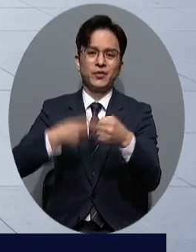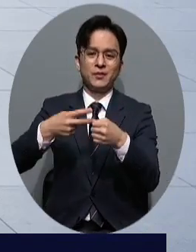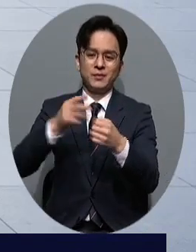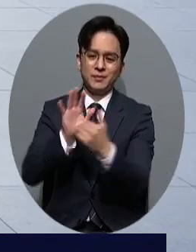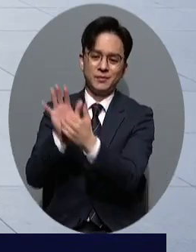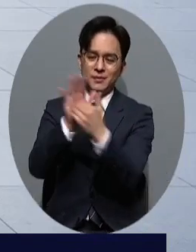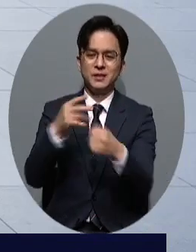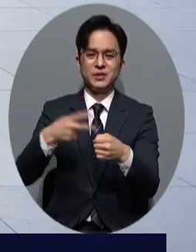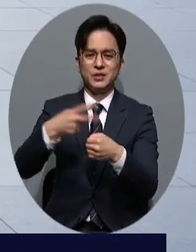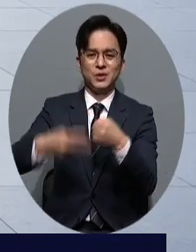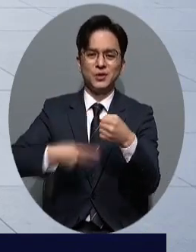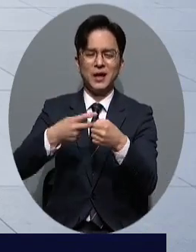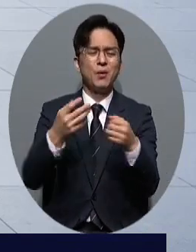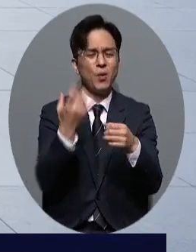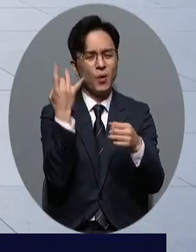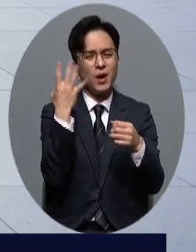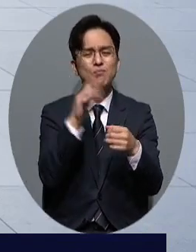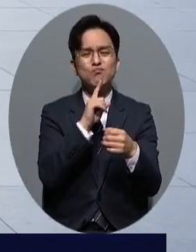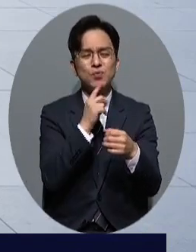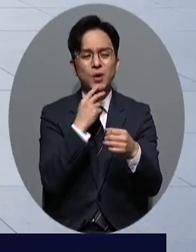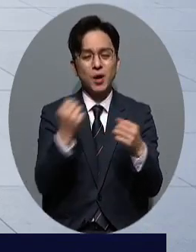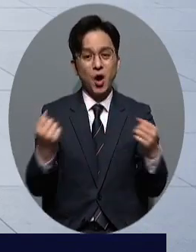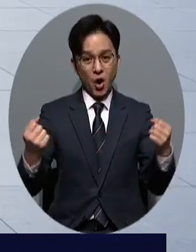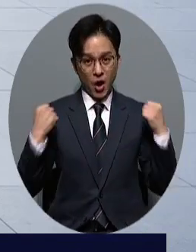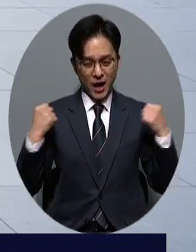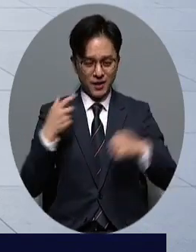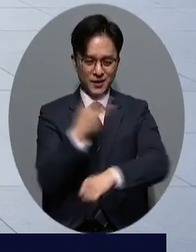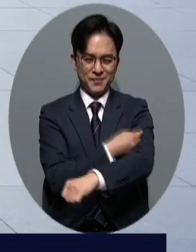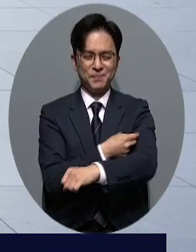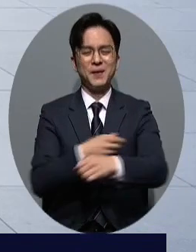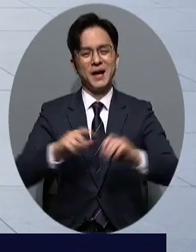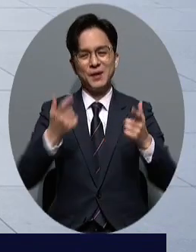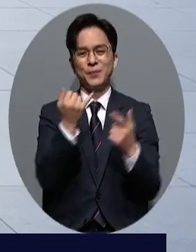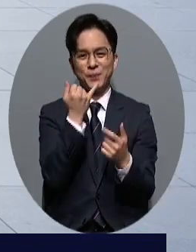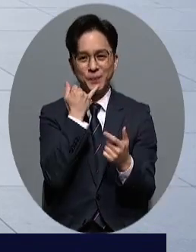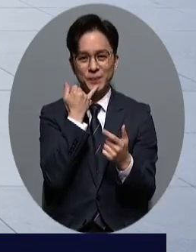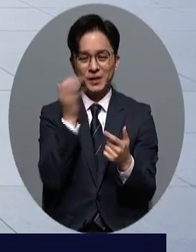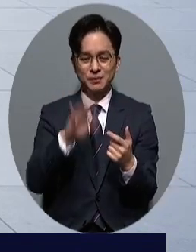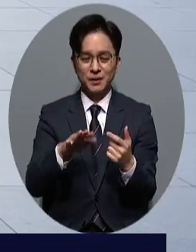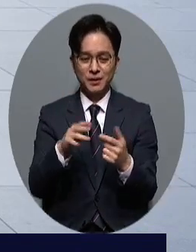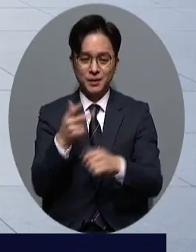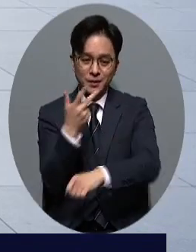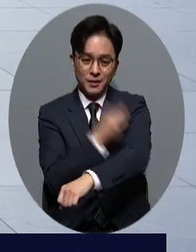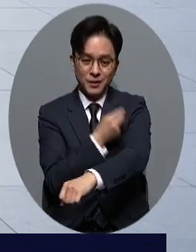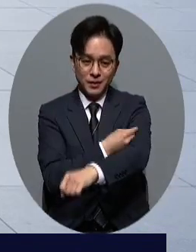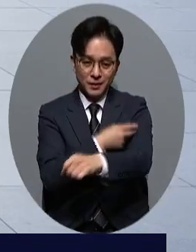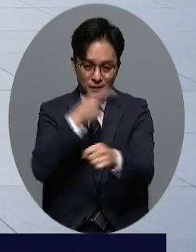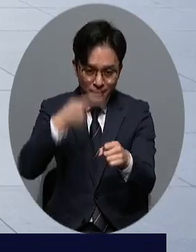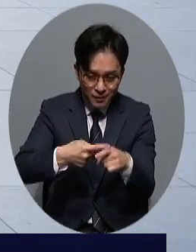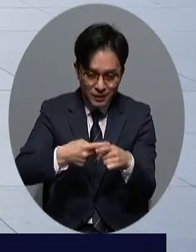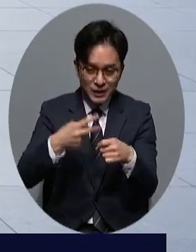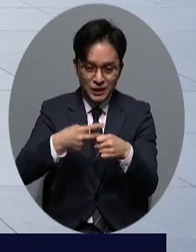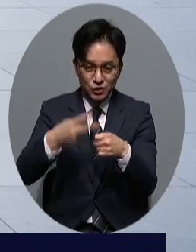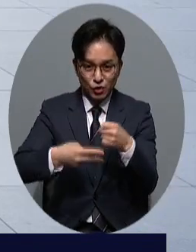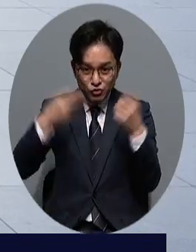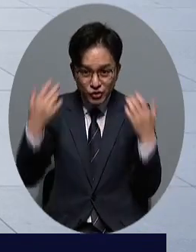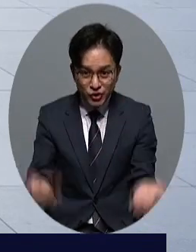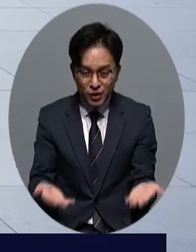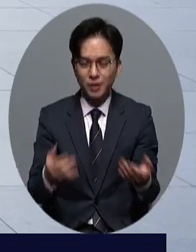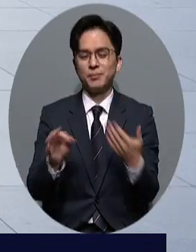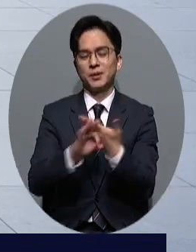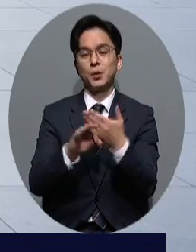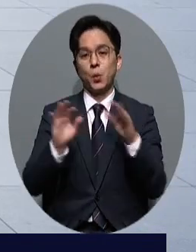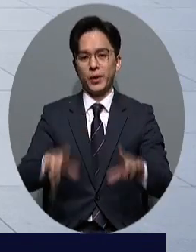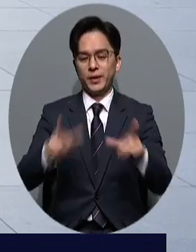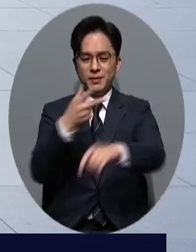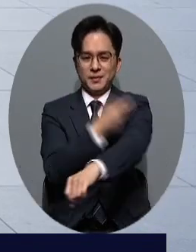맞을 필요가 없겠지만 네. 독감에 걸렸을 때 많이 힘드셨던 분들은 독감 접종을 하는 것이 좋겠습니다. 알겠습니다. 네, 코로나 이야기도 해볼게요.